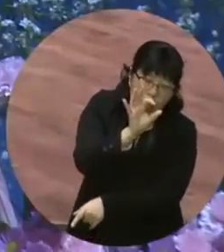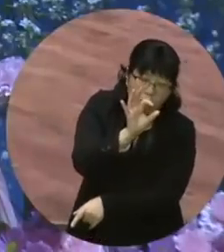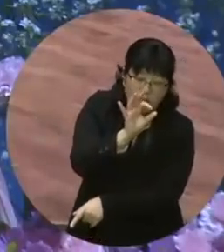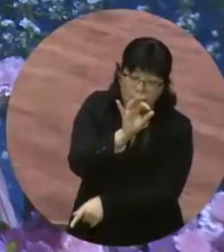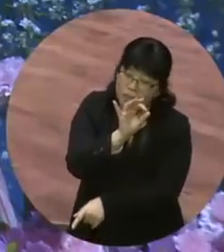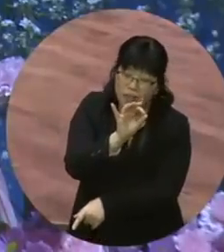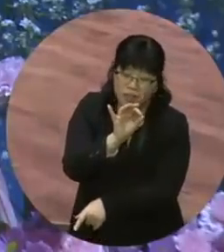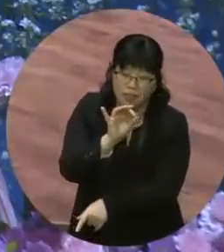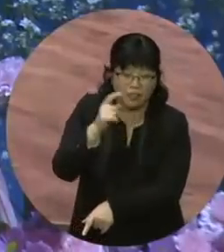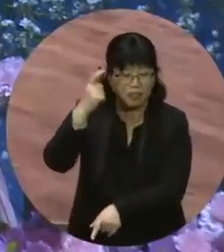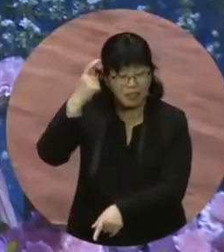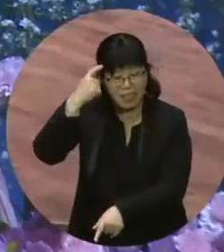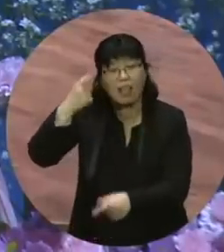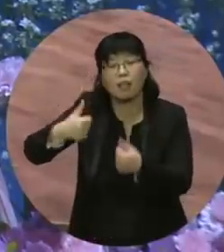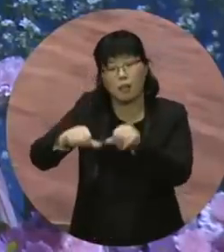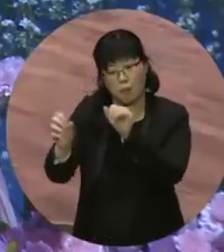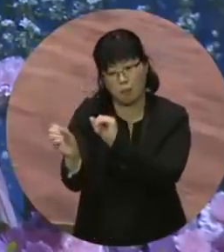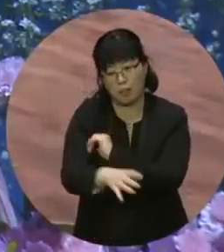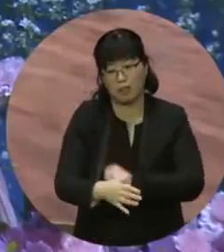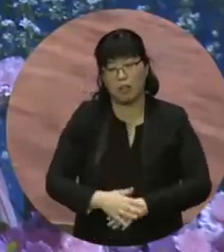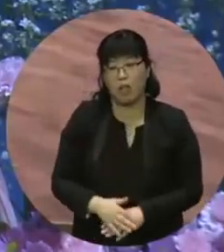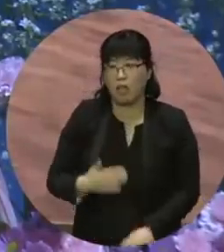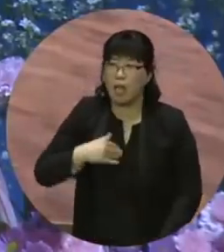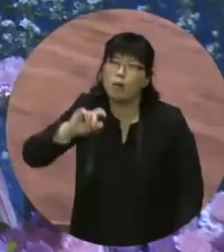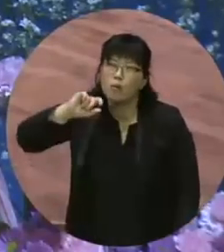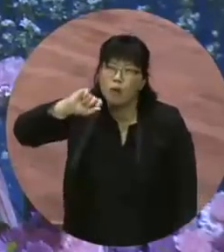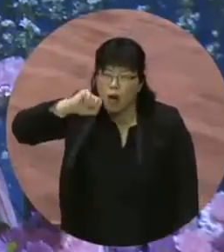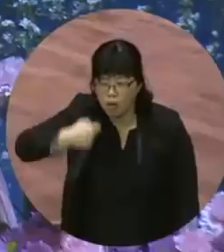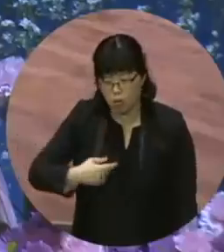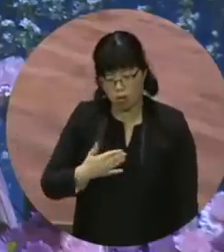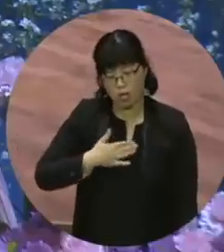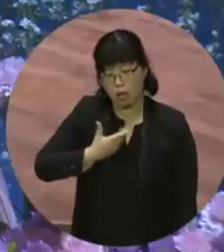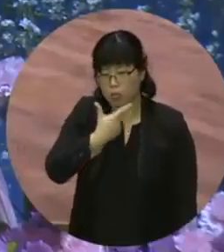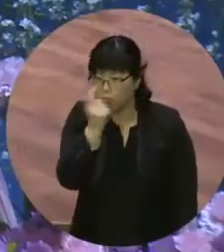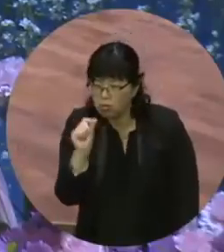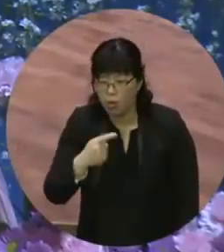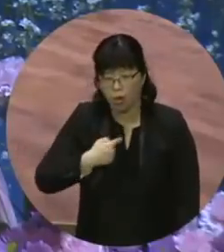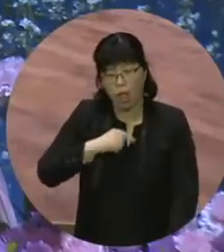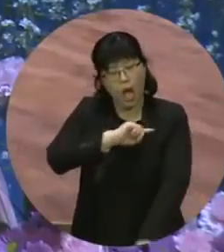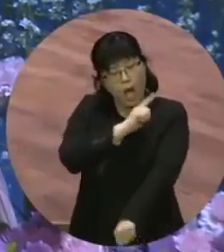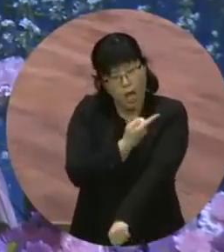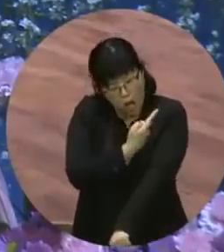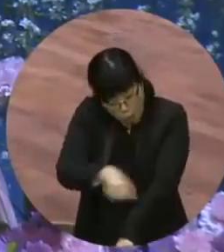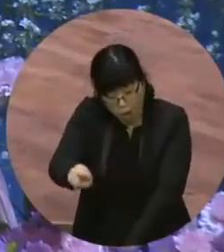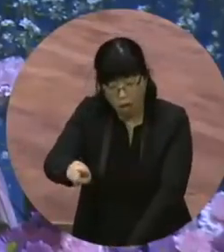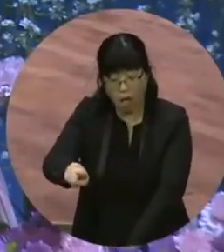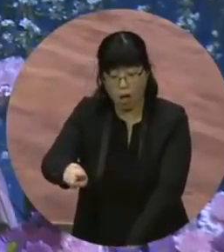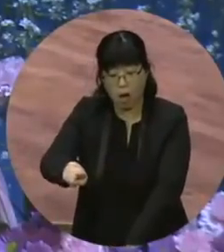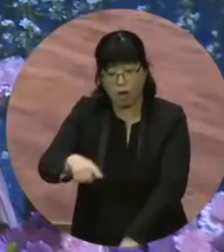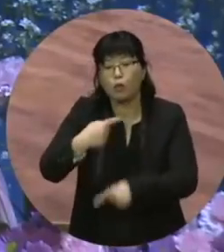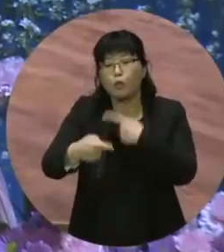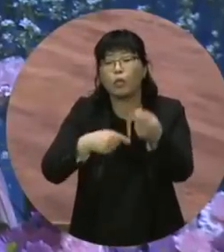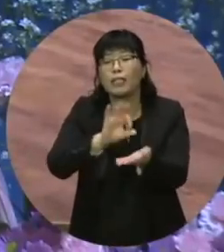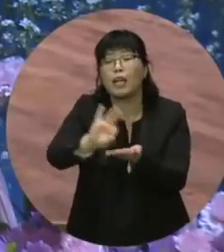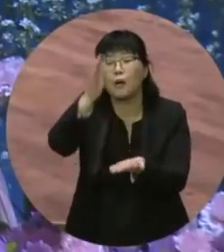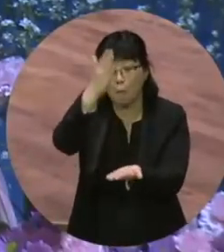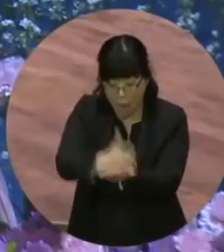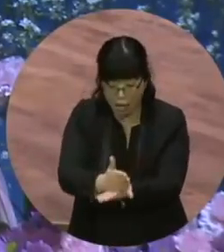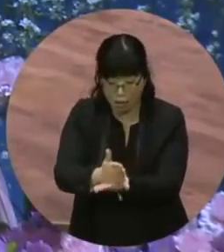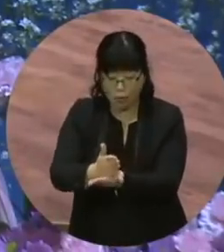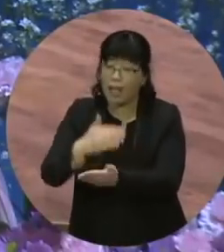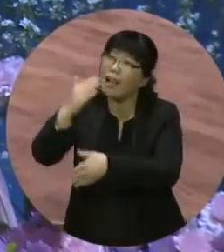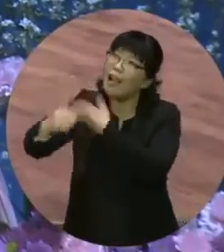무식해서. 나는 아는 게 없어서. 나는 겁이나. 나는 이래저래. 나는 못해요. 근데 하나님은 하신다고. 아멘.